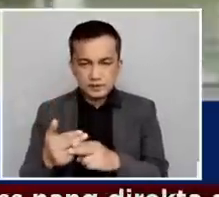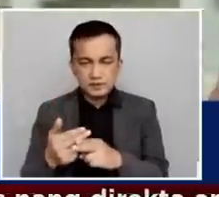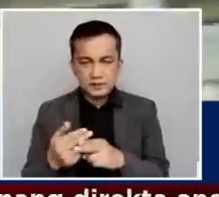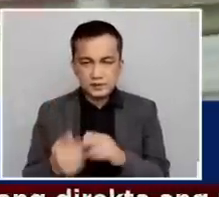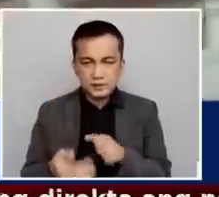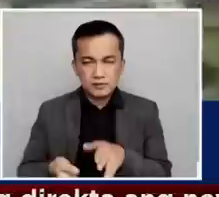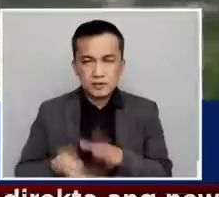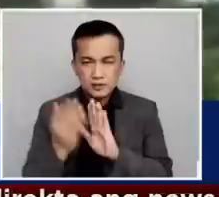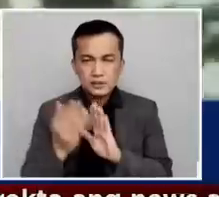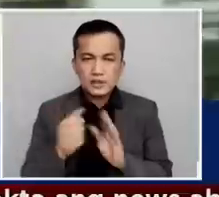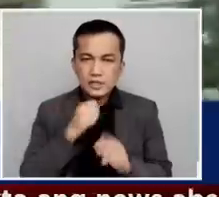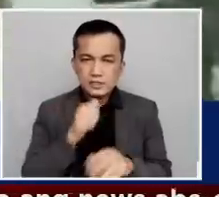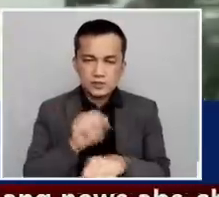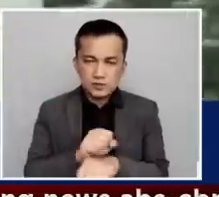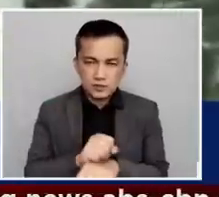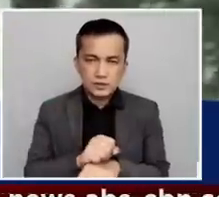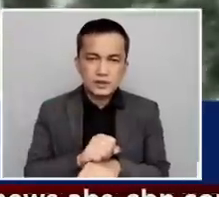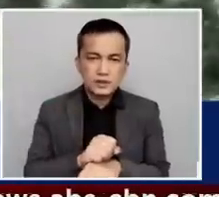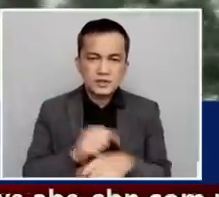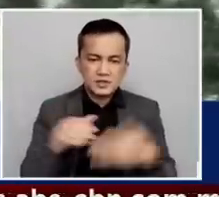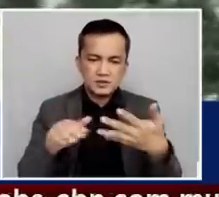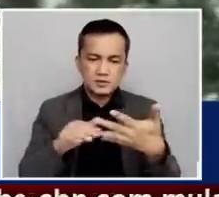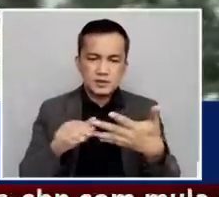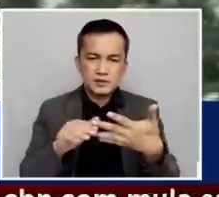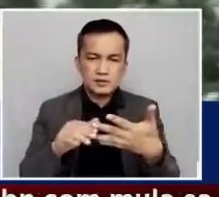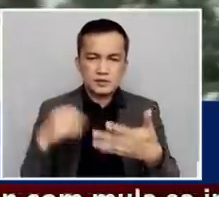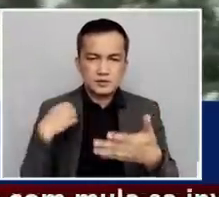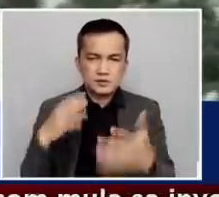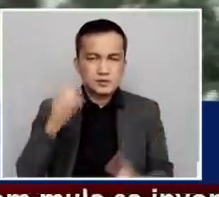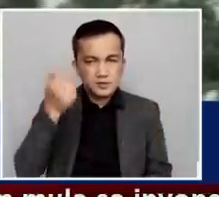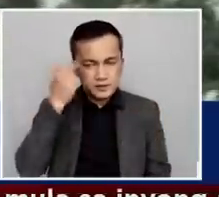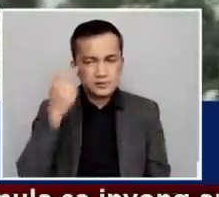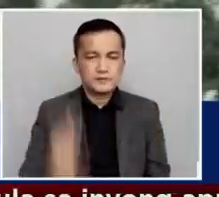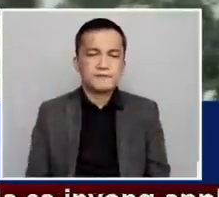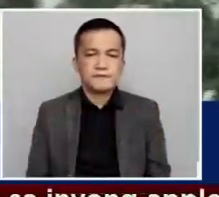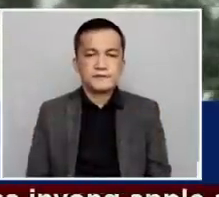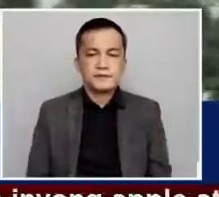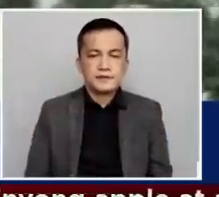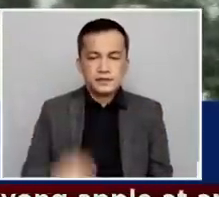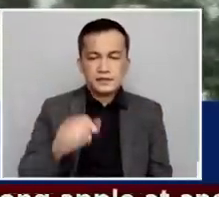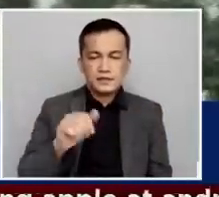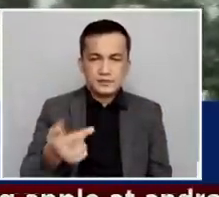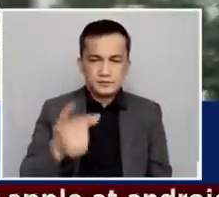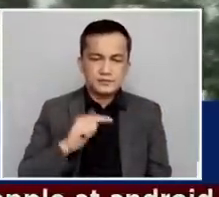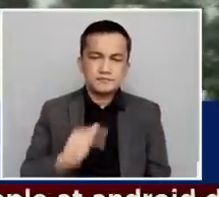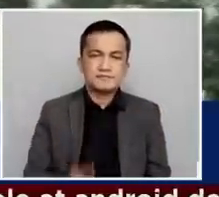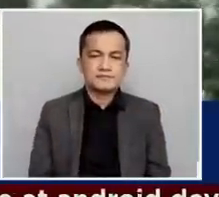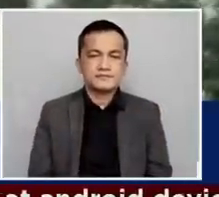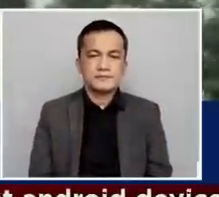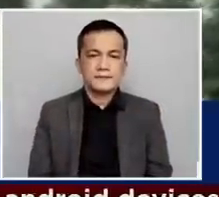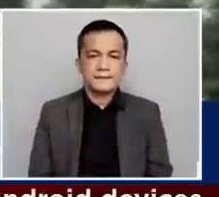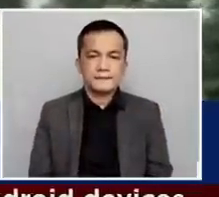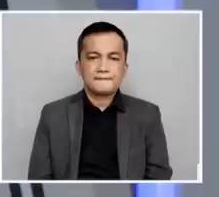mga empleyado at mid-level officials ng gobyerno. Adrian Ayalin, ABS-CBN News.